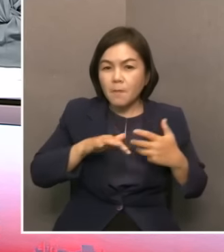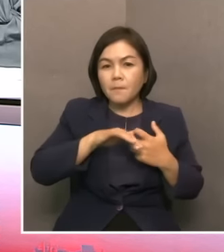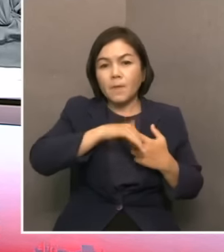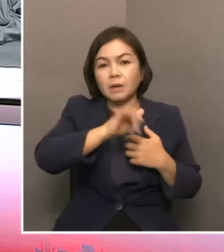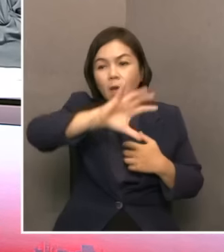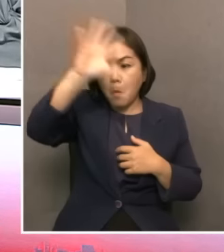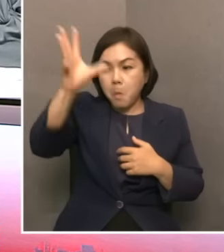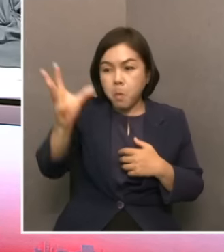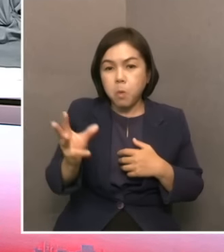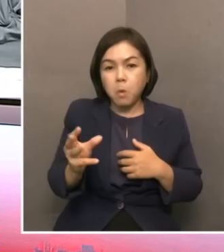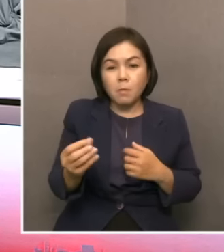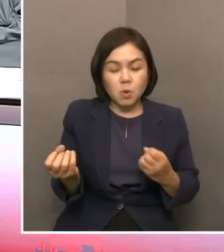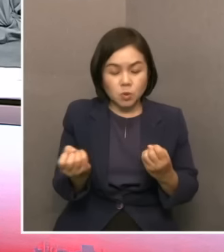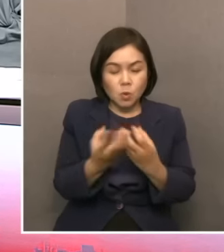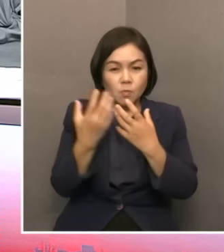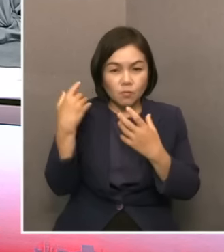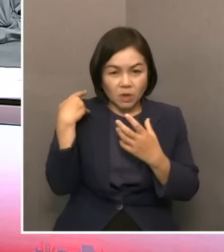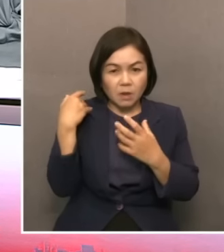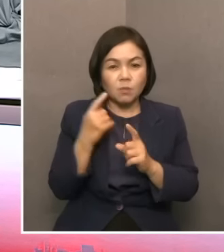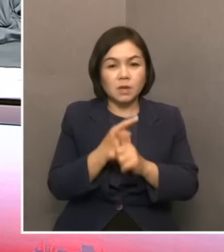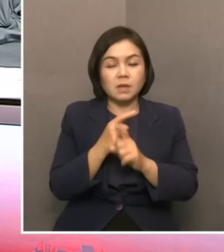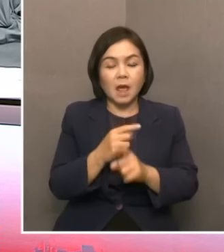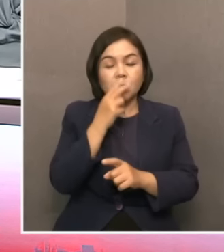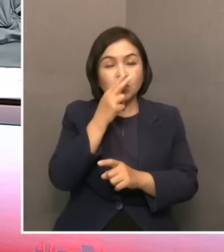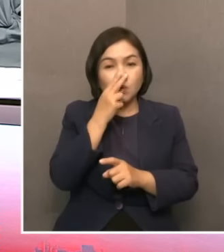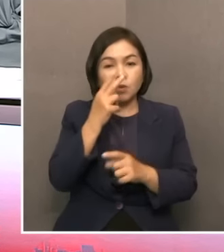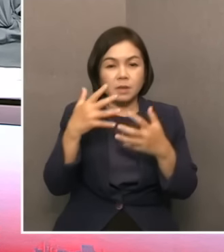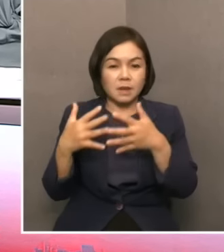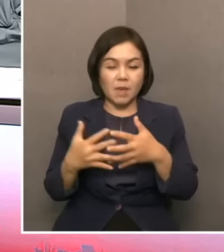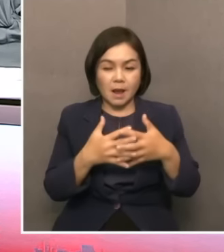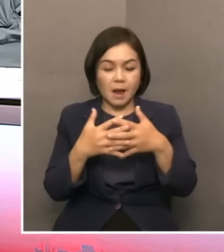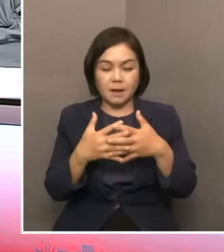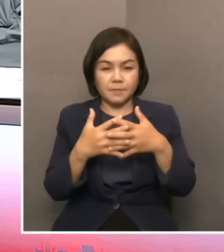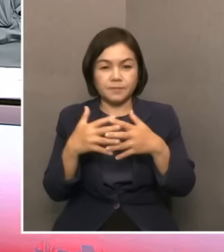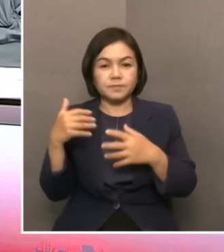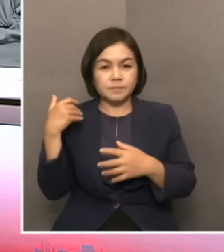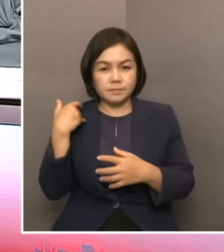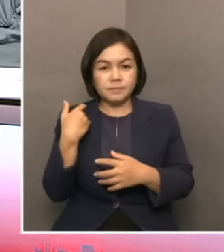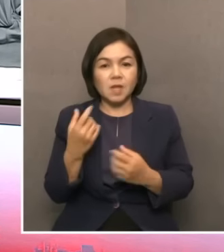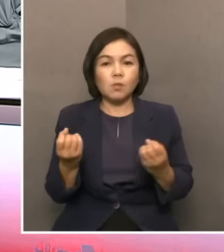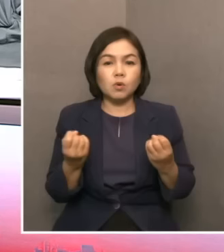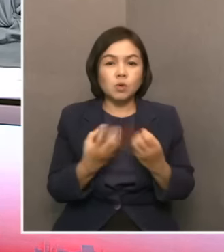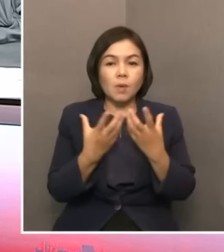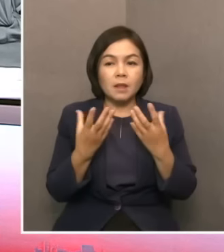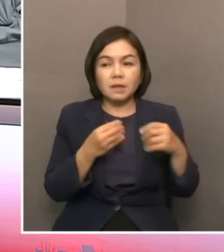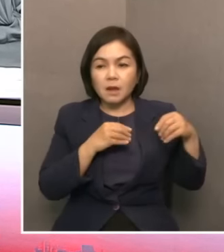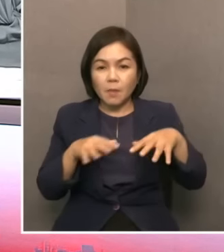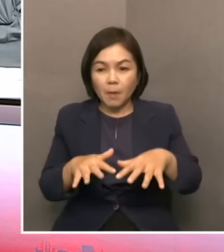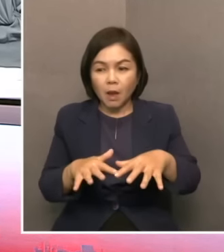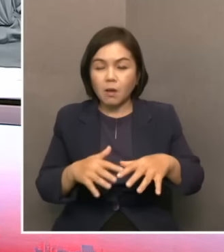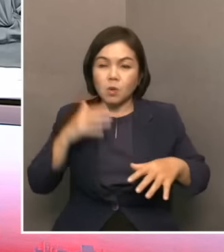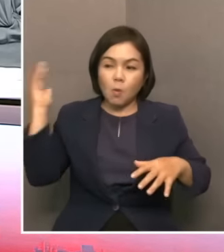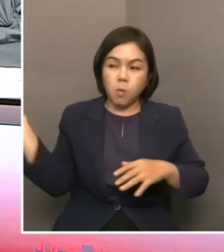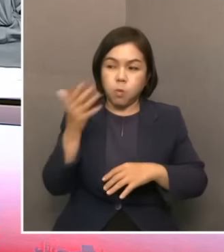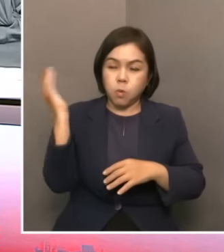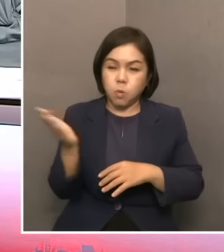เกิดขึ้นมากกว่าเดิมนะคะวันนี้ก็เลยจะพาคุณผู้ชมไปดูที่สหรัฐอเมริกานะคะก็เผชิญทั้งดินถล่มแล้วก็พายุหนักเล